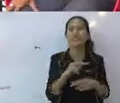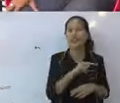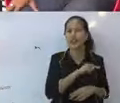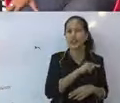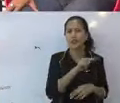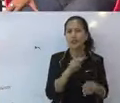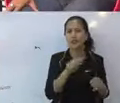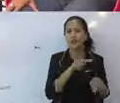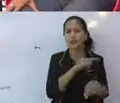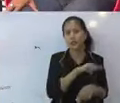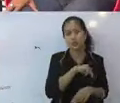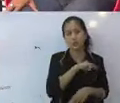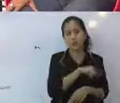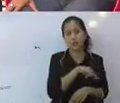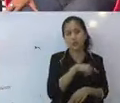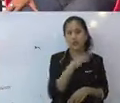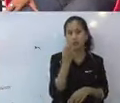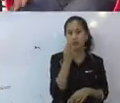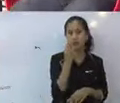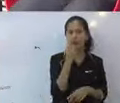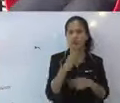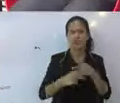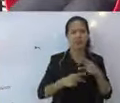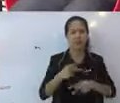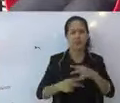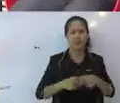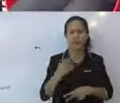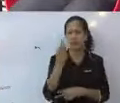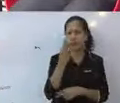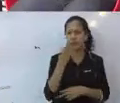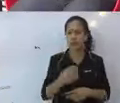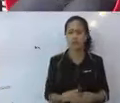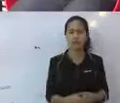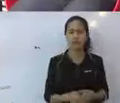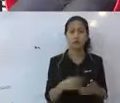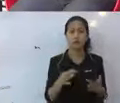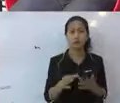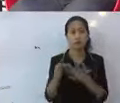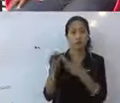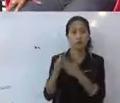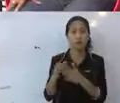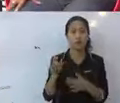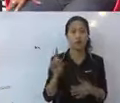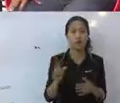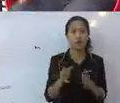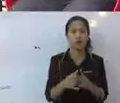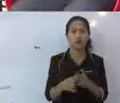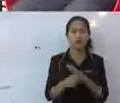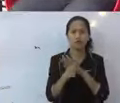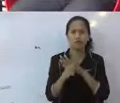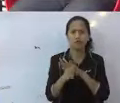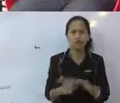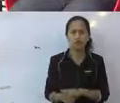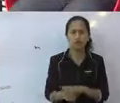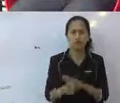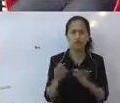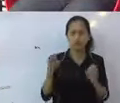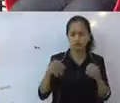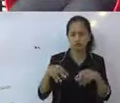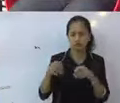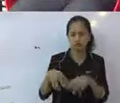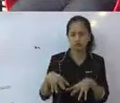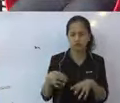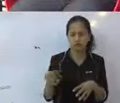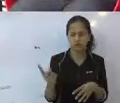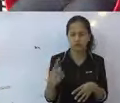talaga. Oo. Lalong-lalo na yung ano, yung isang powderized na ano, yung powderized na nilalagyan lang ng mainit na